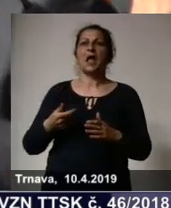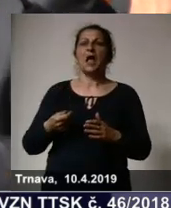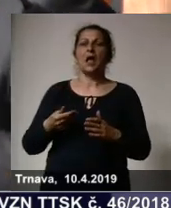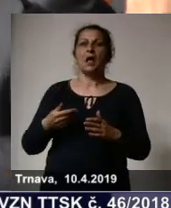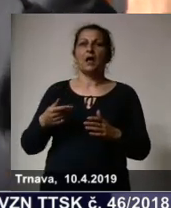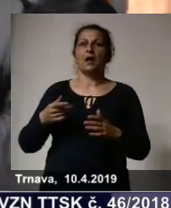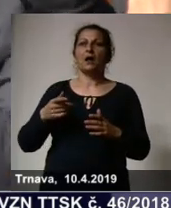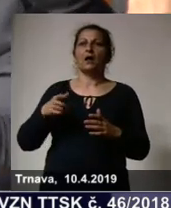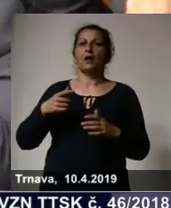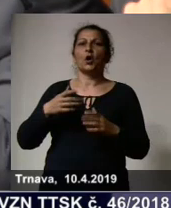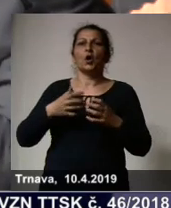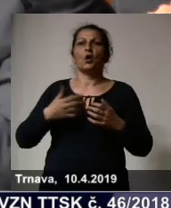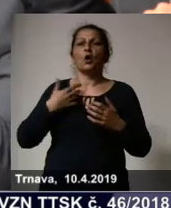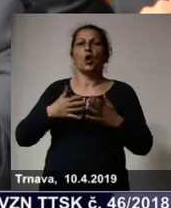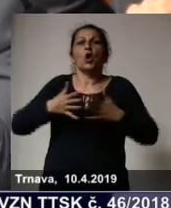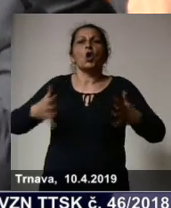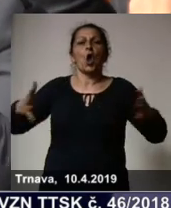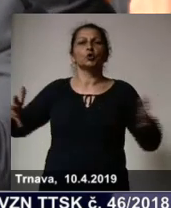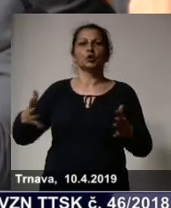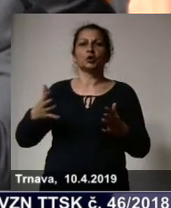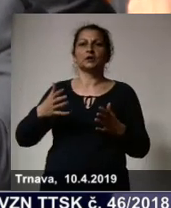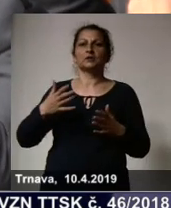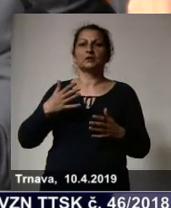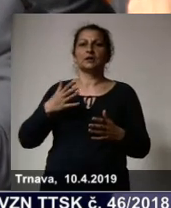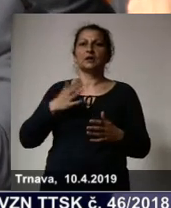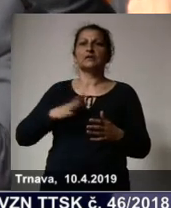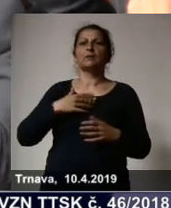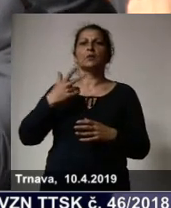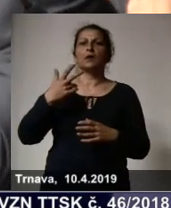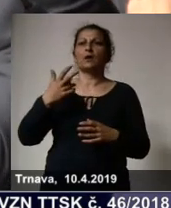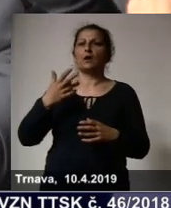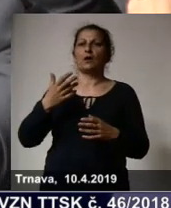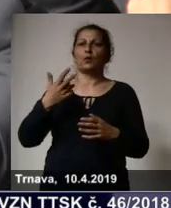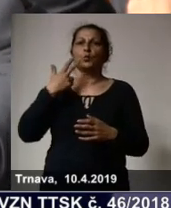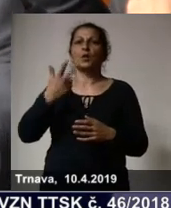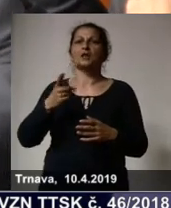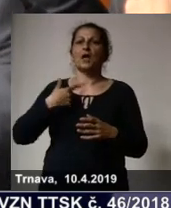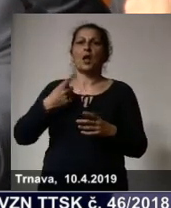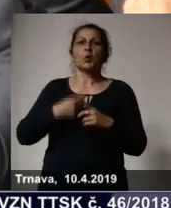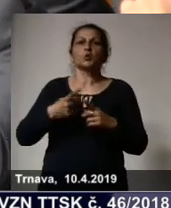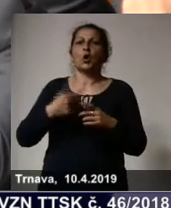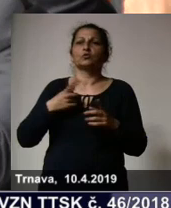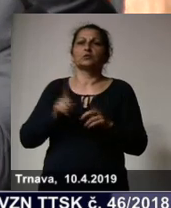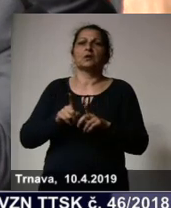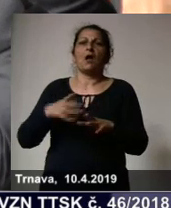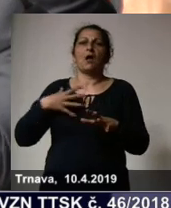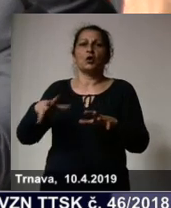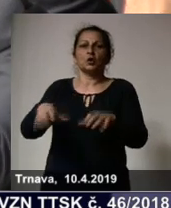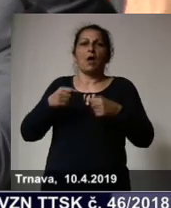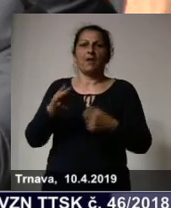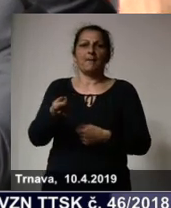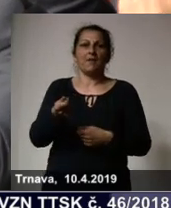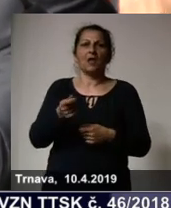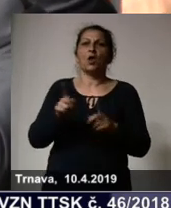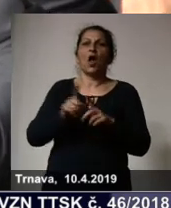rozšíriť tento okruh, ktorý sa môže uchádzať. To už trošku berie peniaze od pôvodných masiek, ako sme